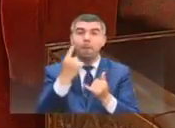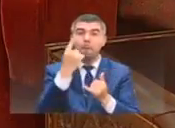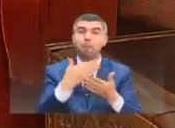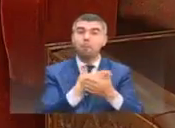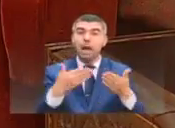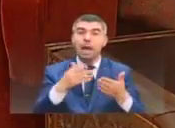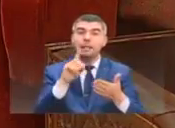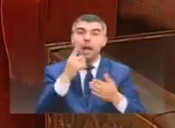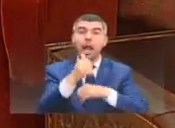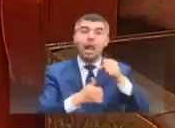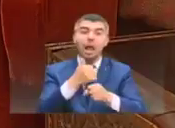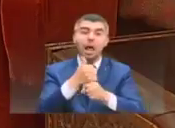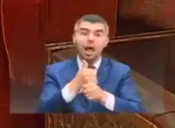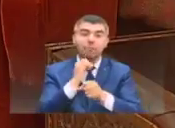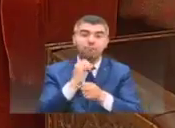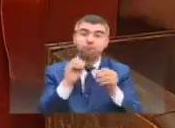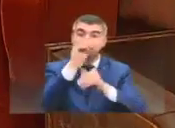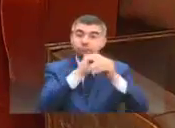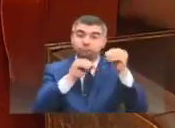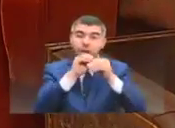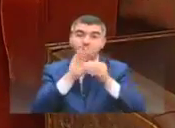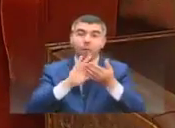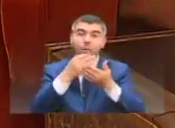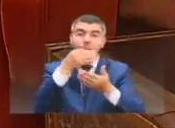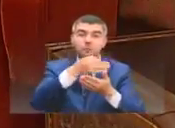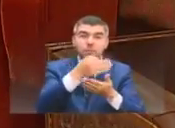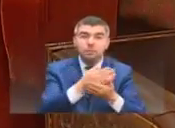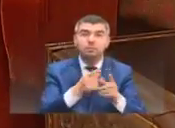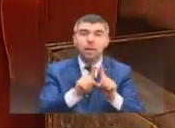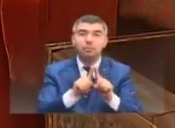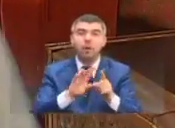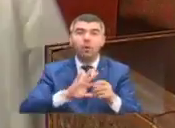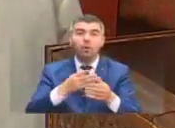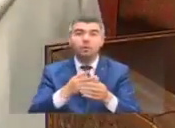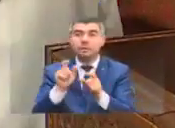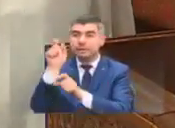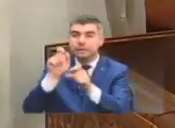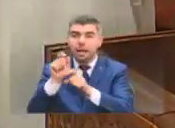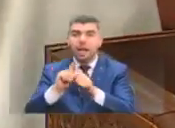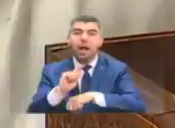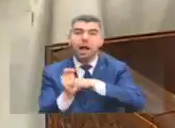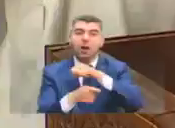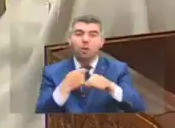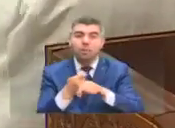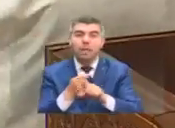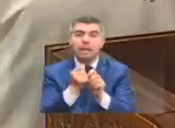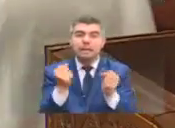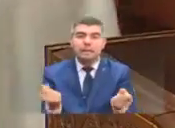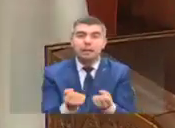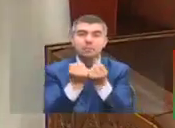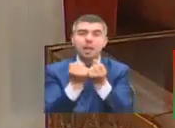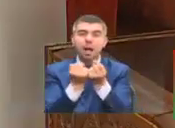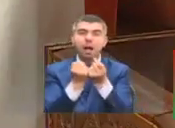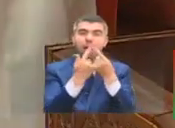سنويا، وهذا كان عنده وقع جد مهم على مستوى ظروف العيش الساكنة بالعالم القروي، وعلى مستوى أيضا التنمية البشرية، وعلى مستوى